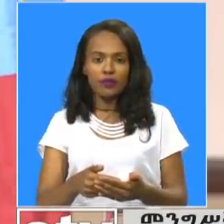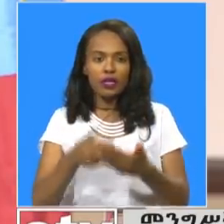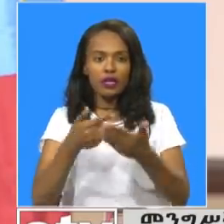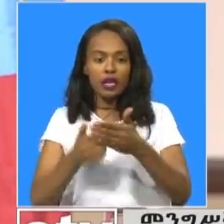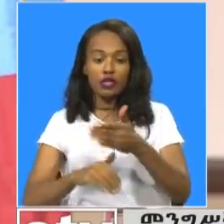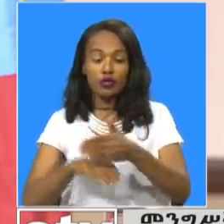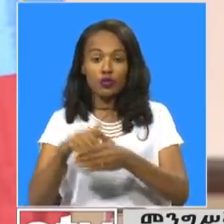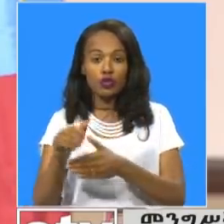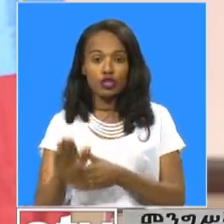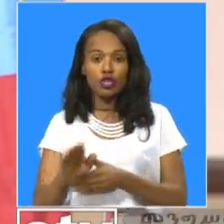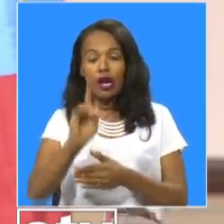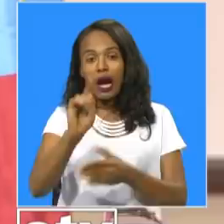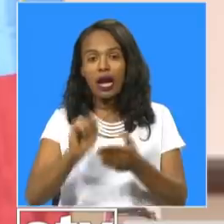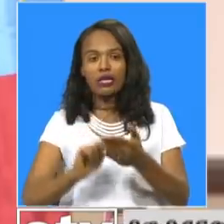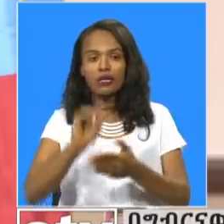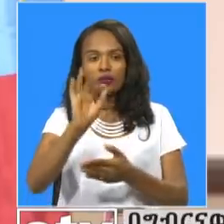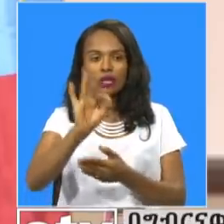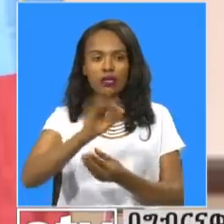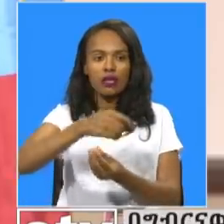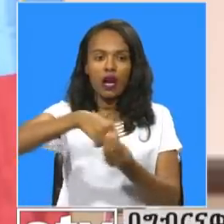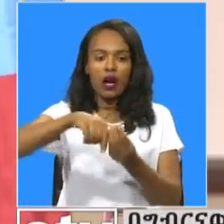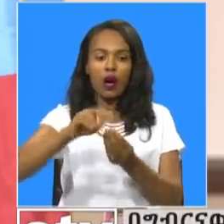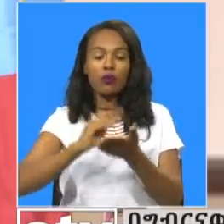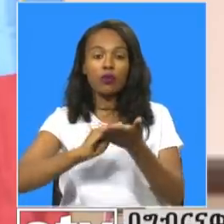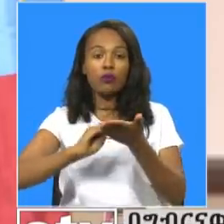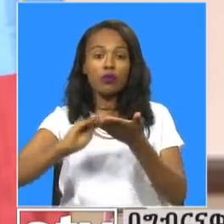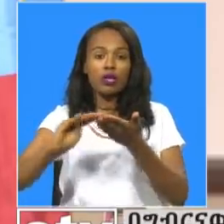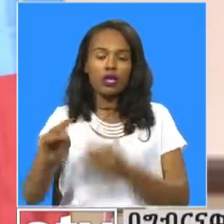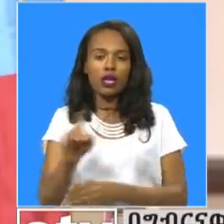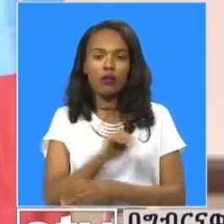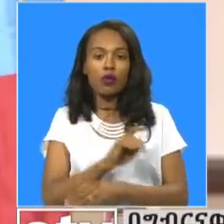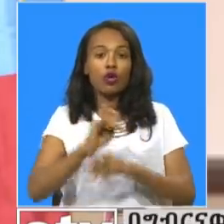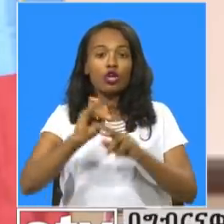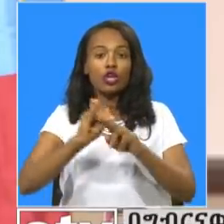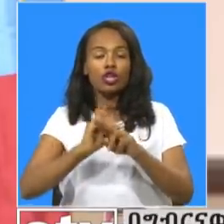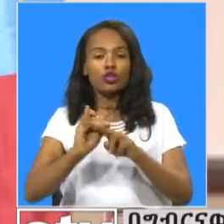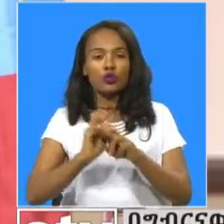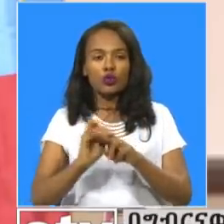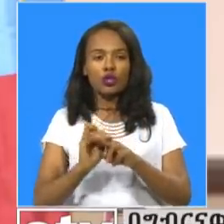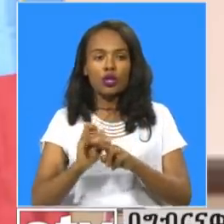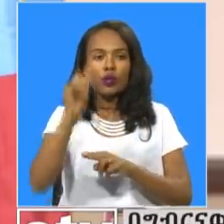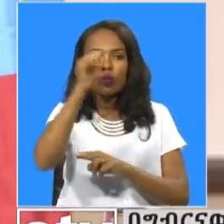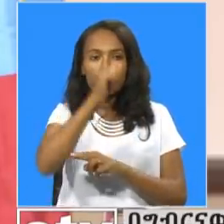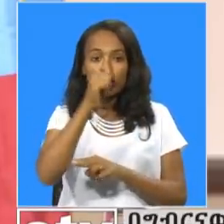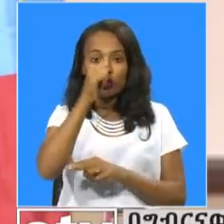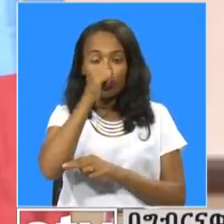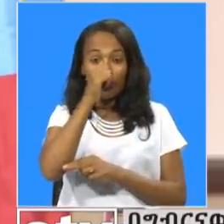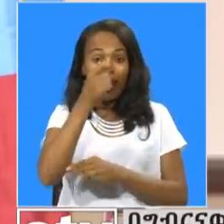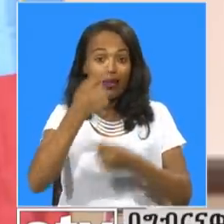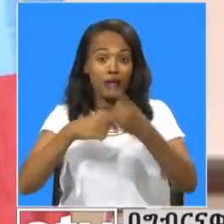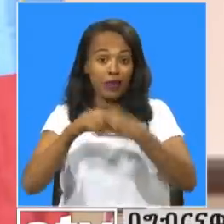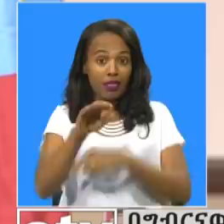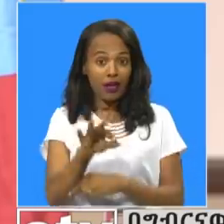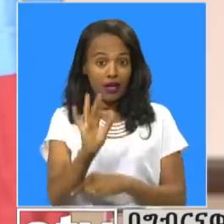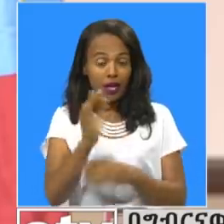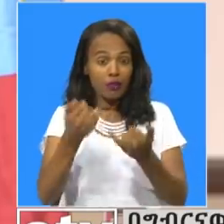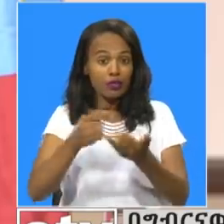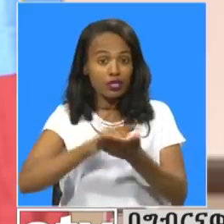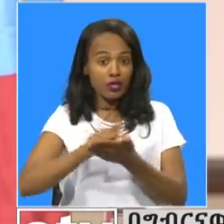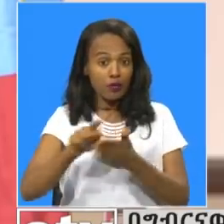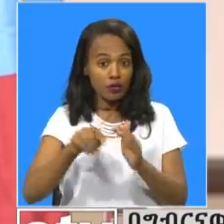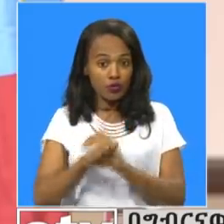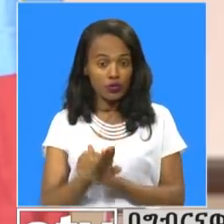ከዚህ ውጭ 1.9 ገደማ ሚሊየን ኩንታል የሚሆን ከጅቡቲ ወደ ኢትዮጵያ እየመጣ ይገኛል። አሁን በዚህ ሳምንት